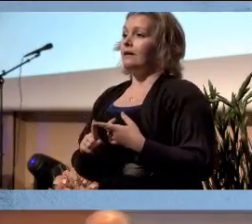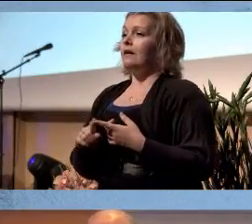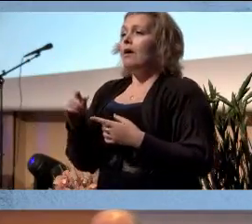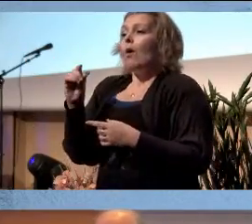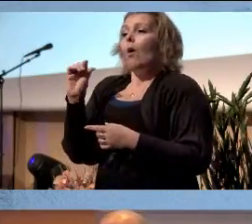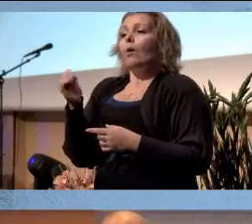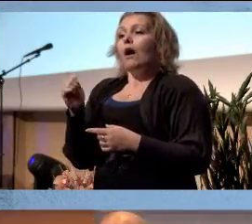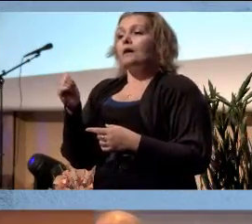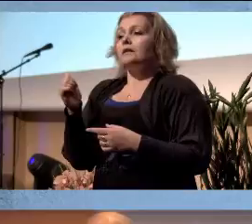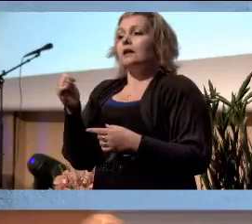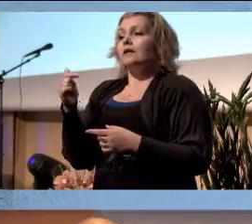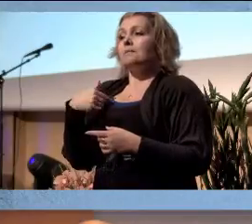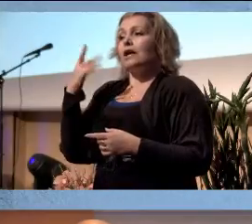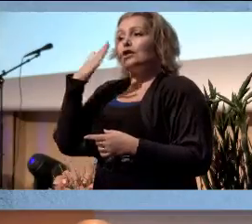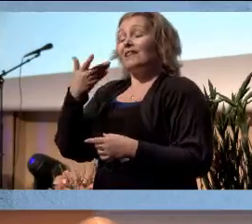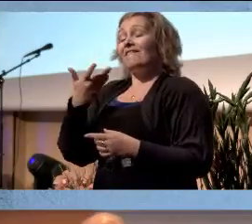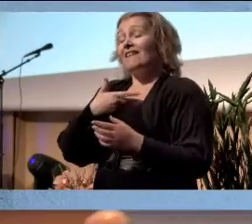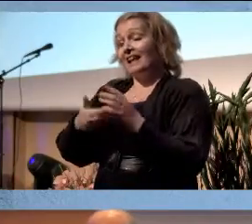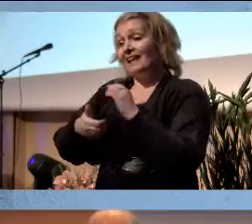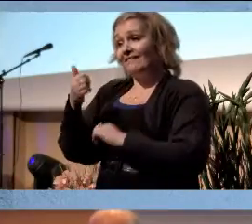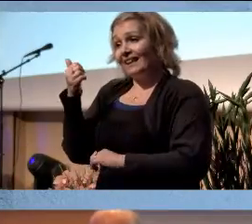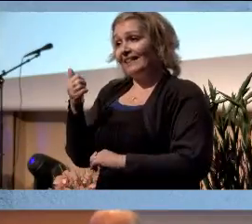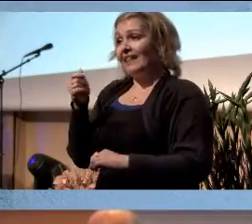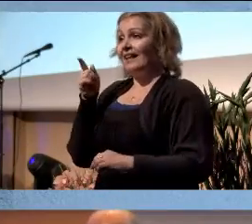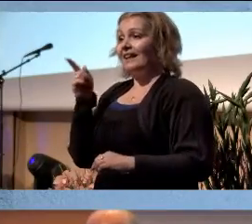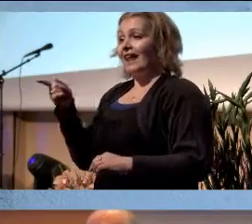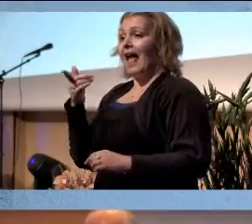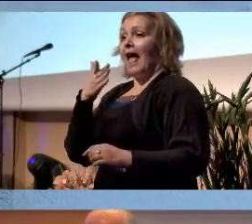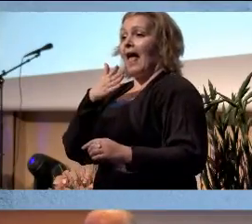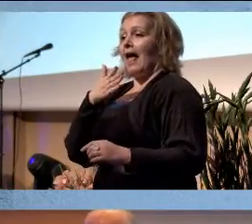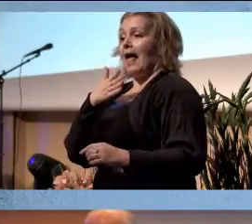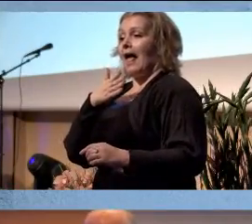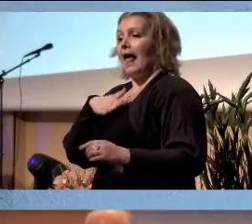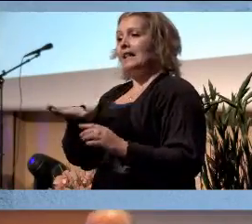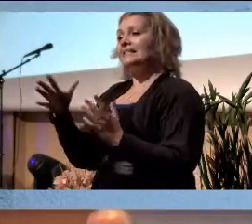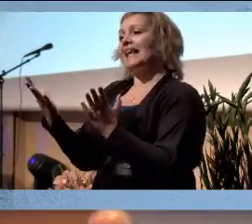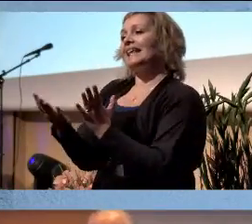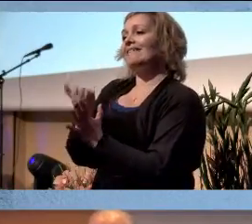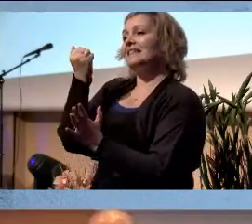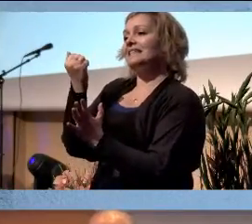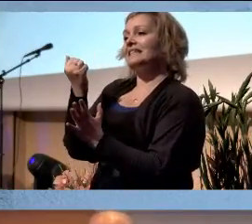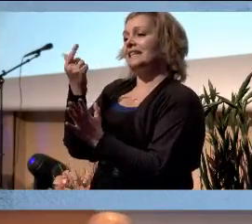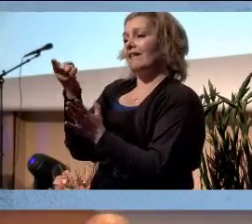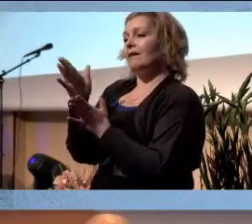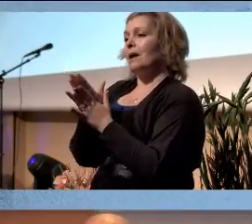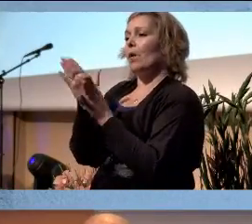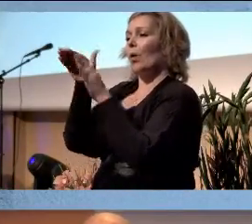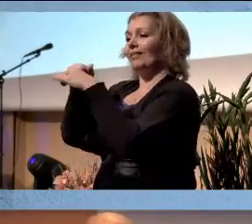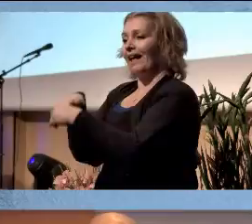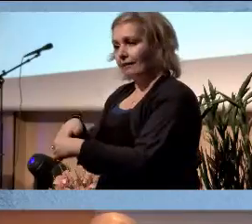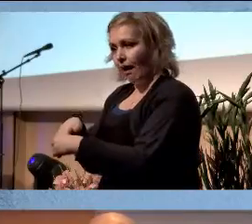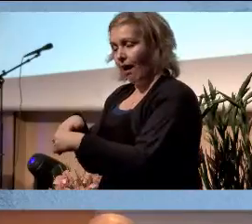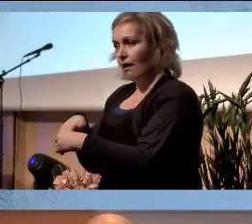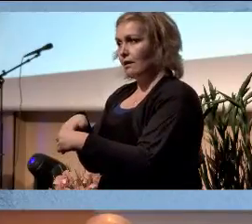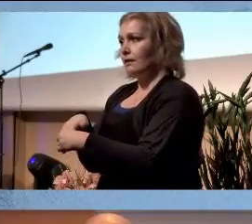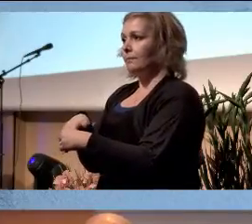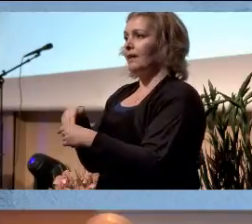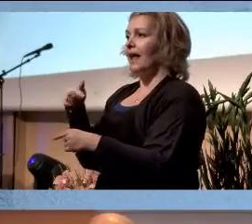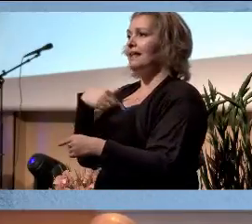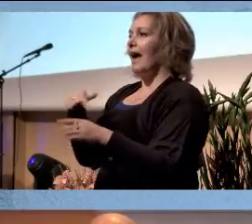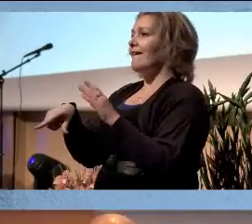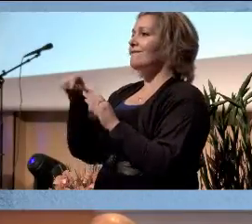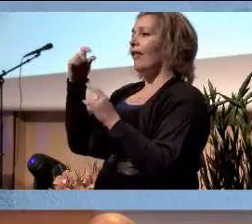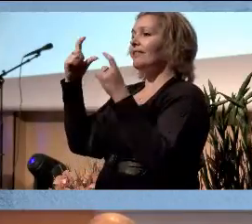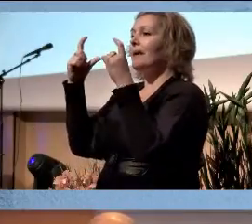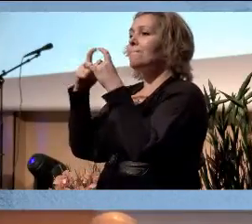Og kanskje noe av det jeg synes er veldig viktig, er jo helsegevinsten i det å delta. Jeg fant